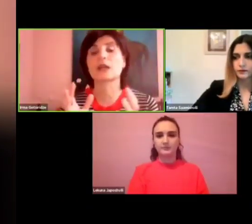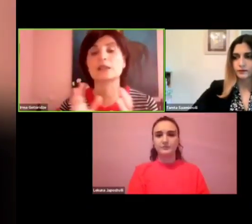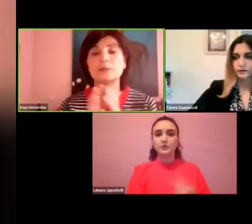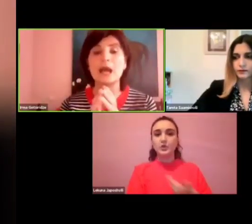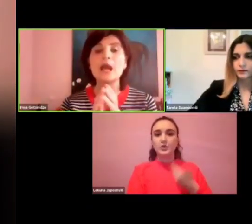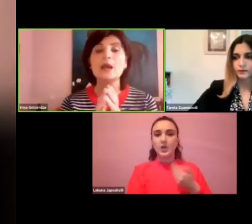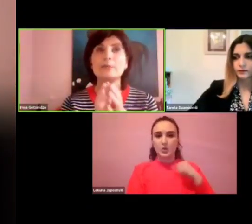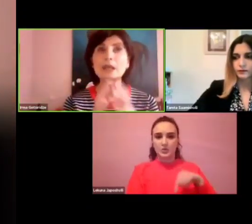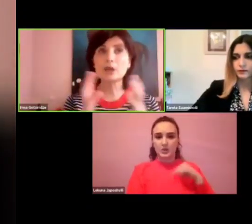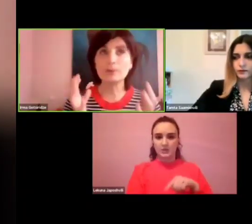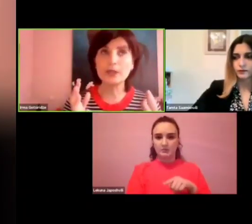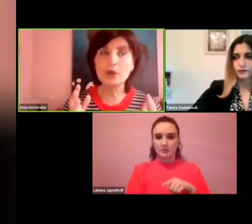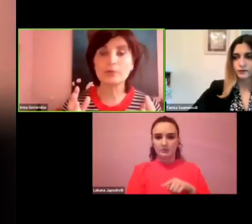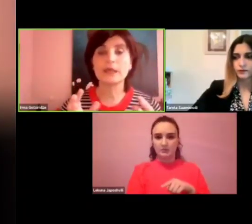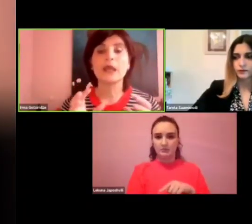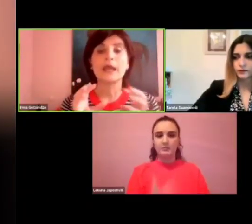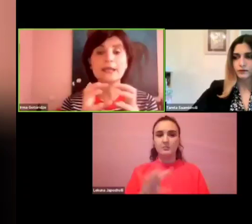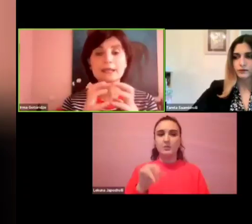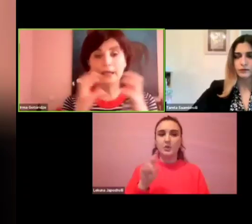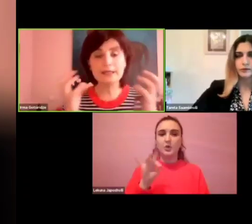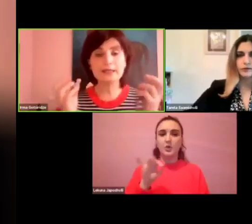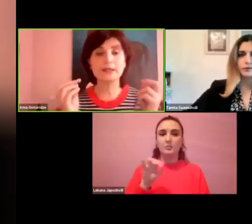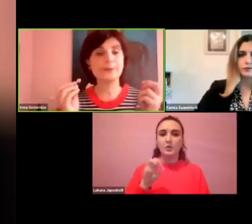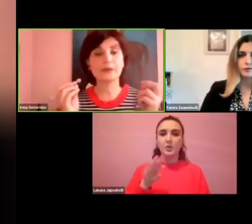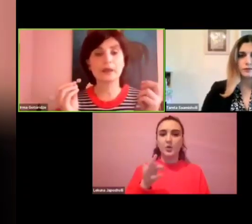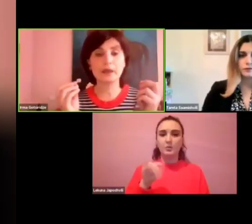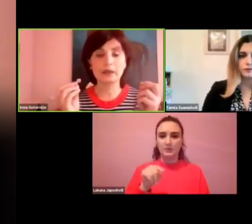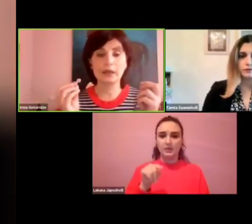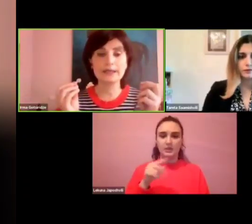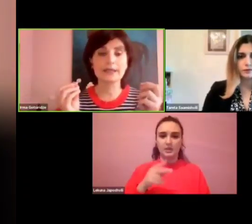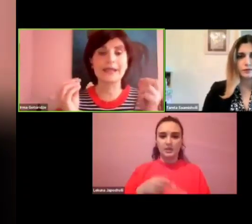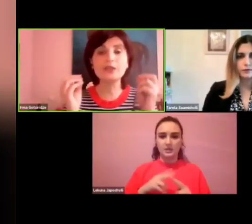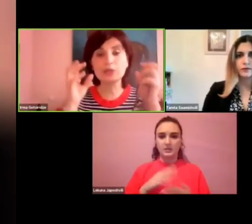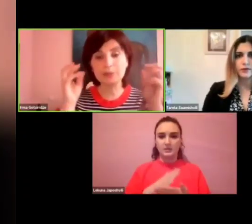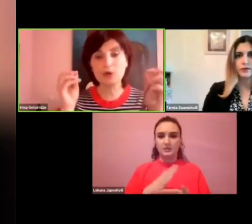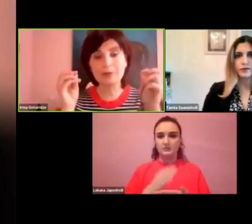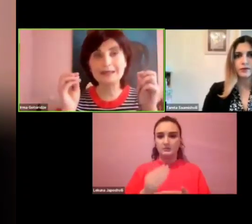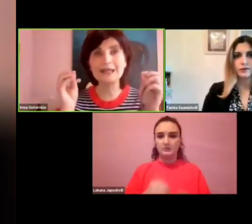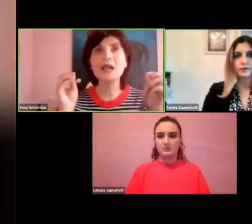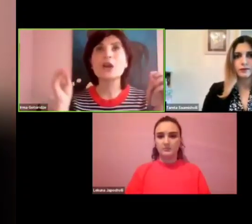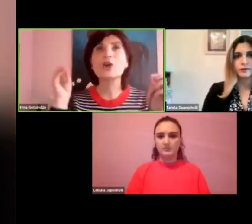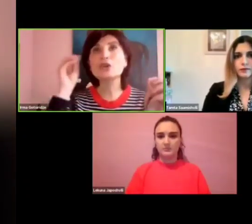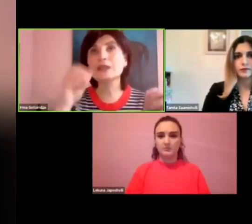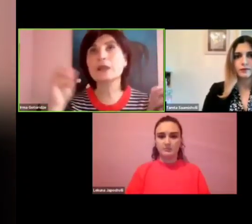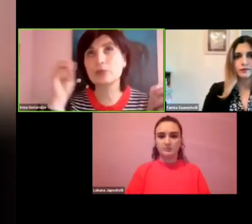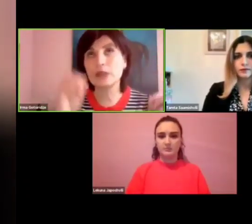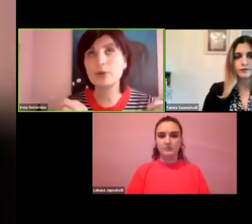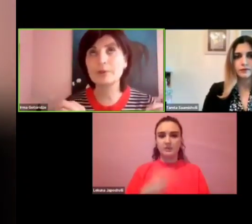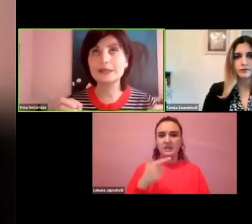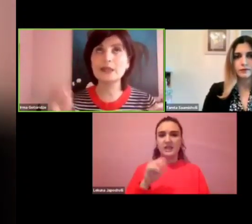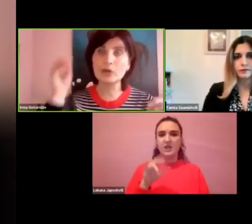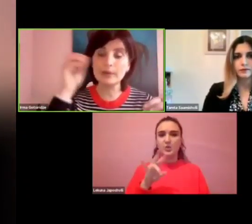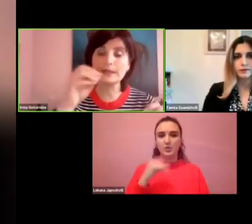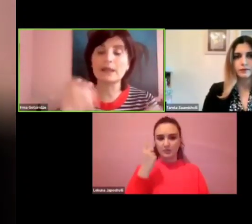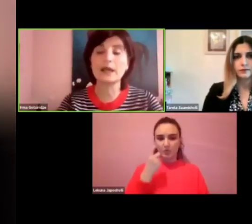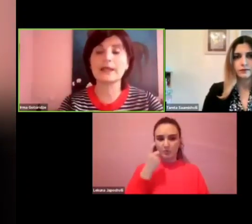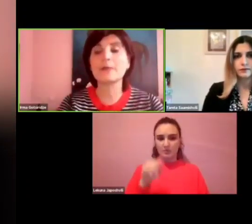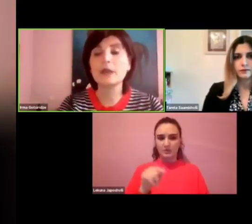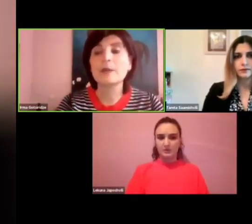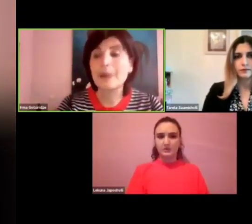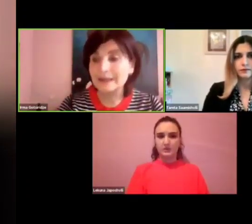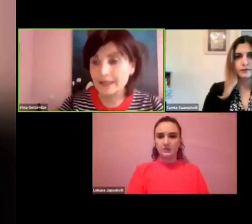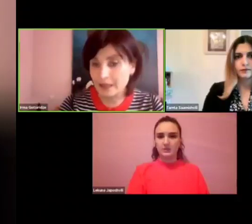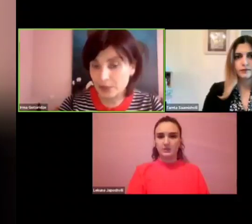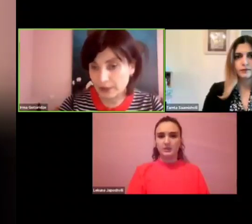ცოცხალი ორგანიზმი და მიკრობიომი ეს არის გენური ინფორმაცია, კოდირებული ინფორმაცია, რომელიც აი